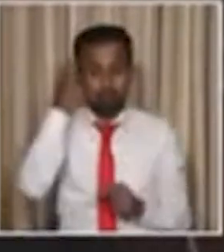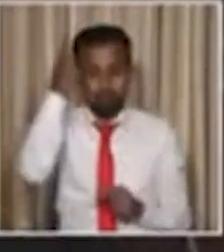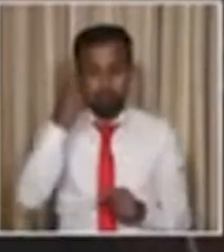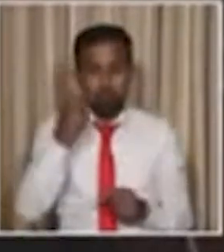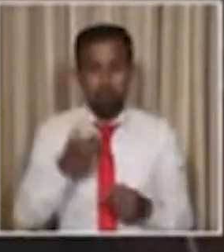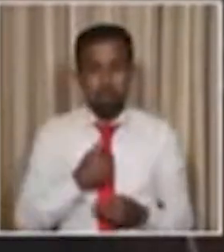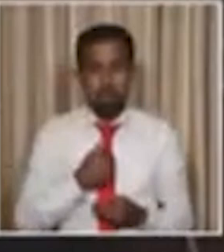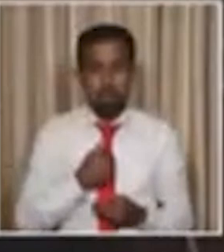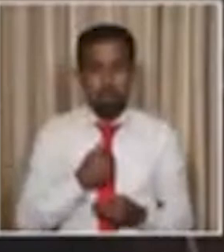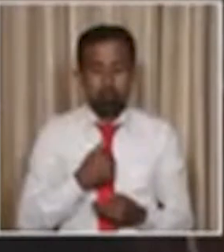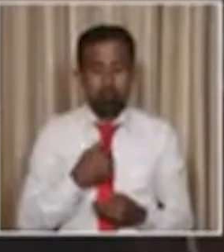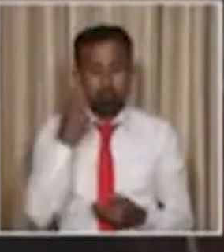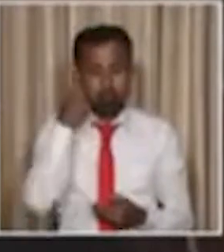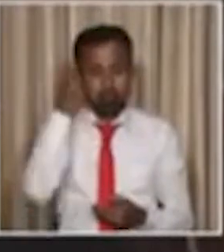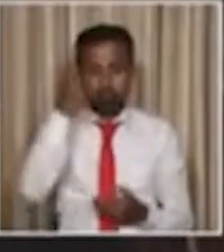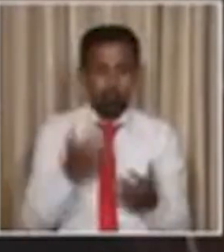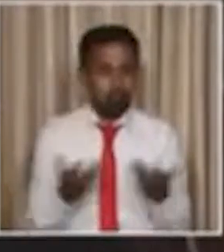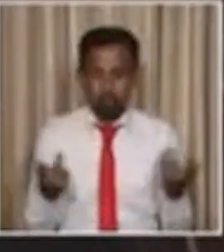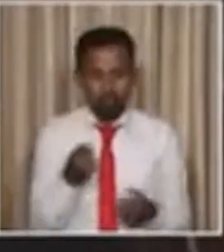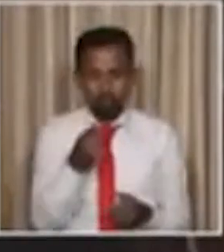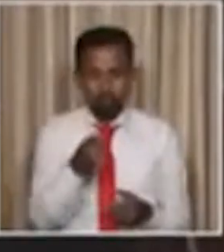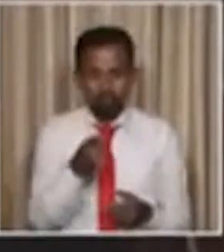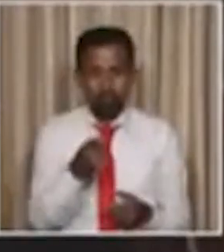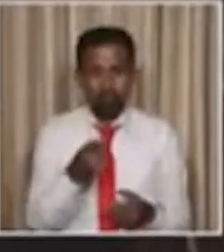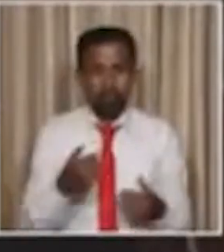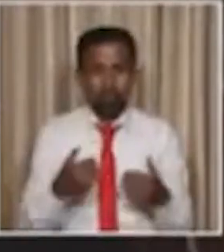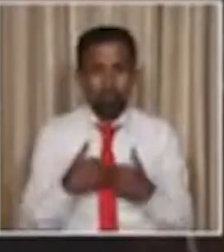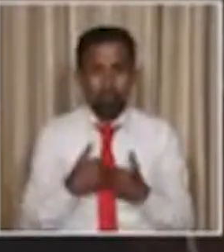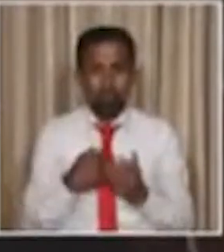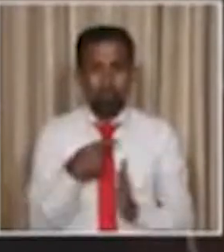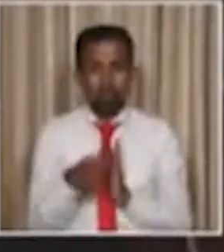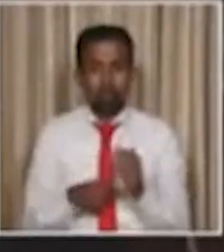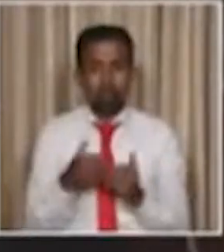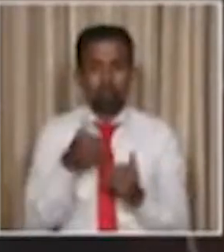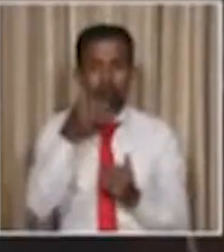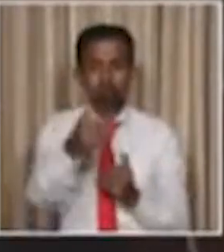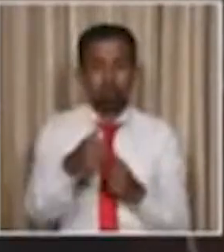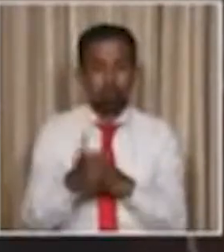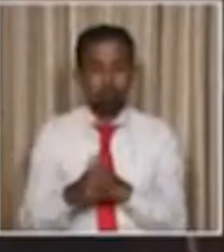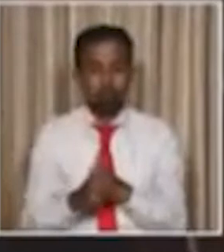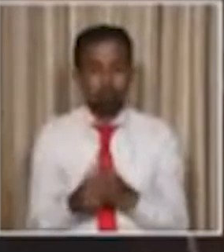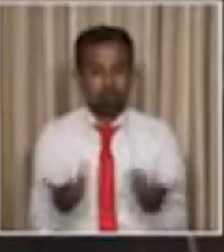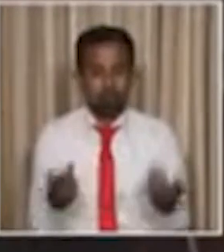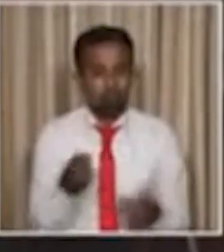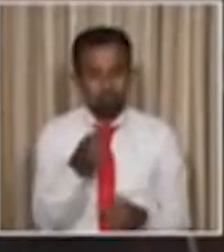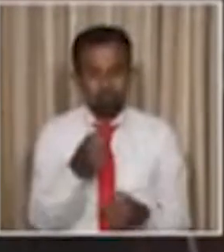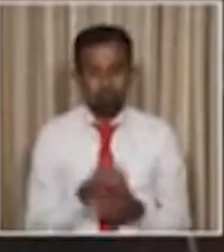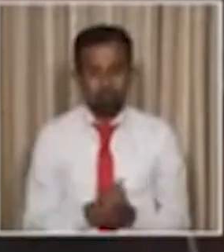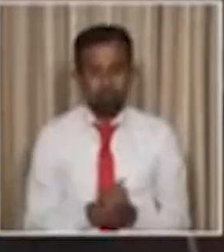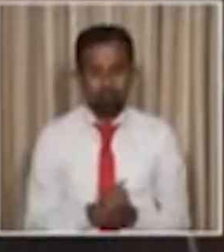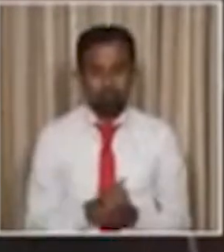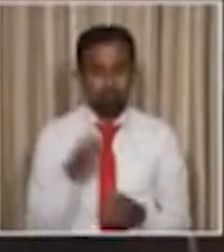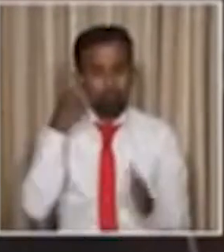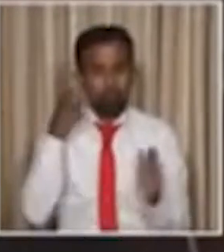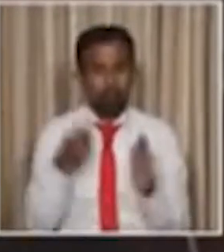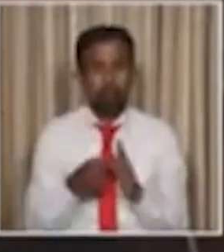අපිට අදාළ වූ දැනුමක් නැද්ද ඒ දැනුමෙන් අපි අපේ රටේ අනාගතයේ ගොඩනගා ගත යුතු නොවේද මේ